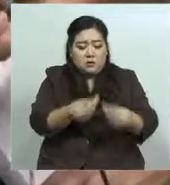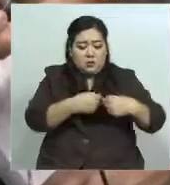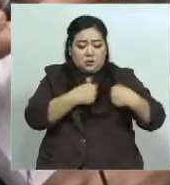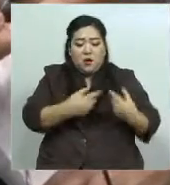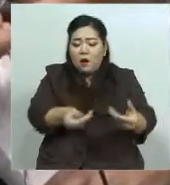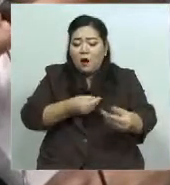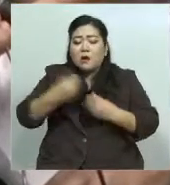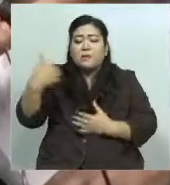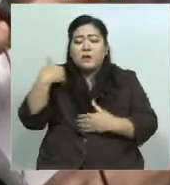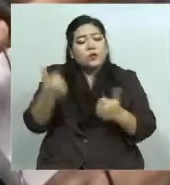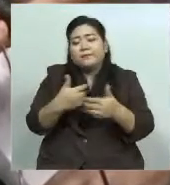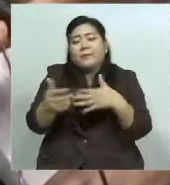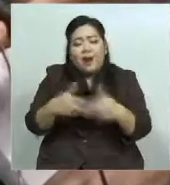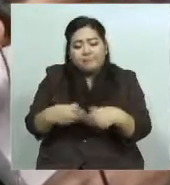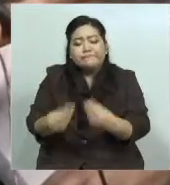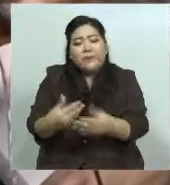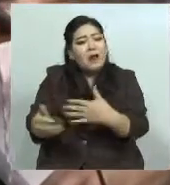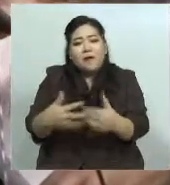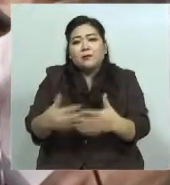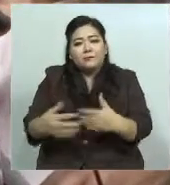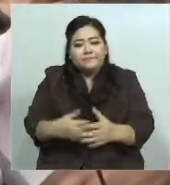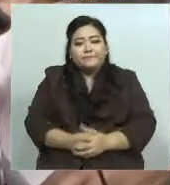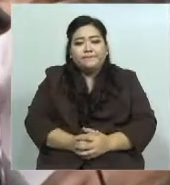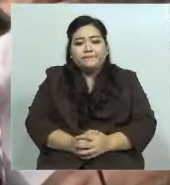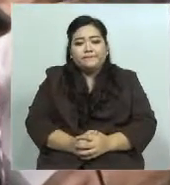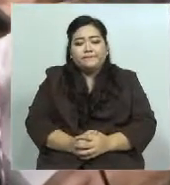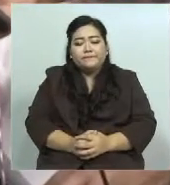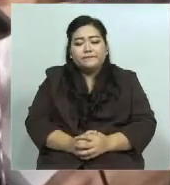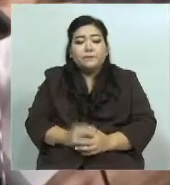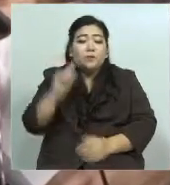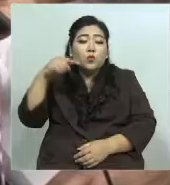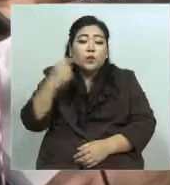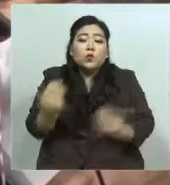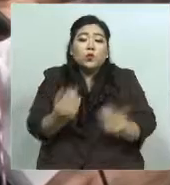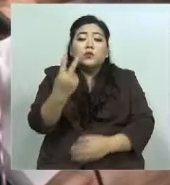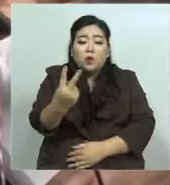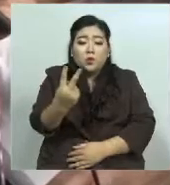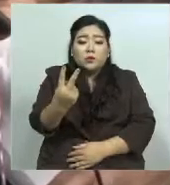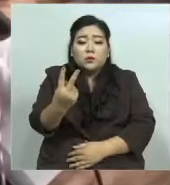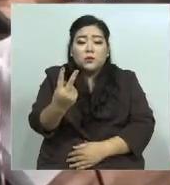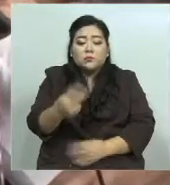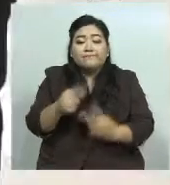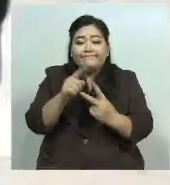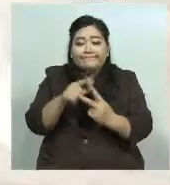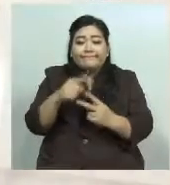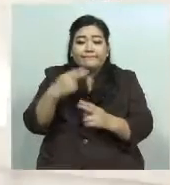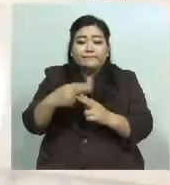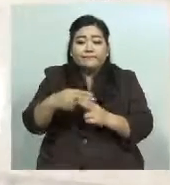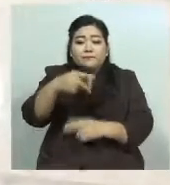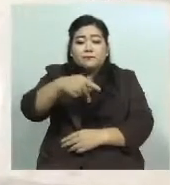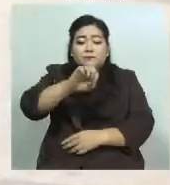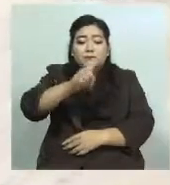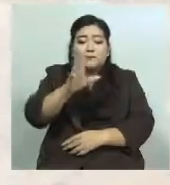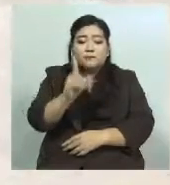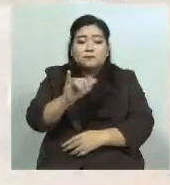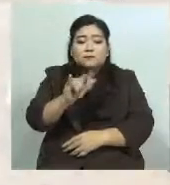กฝ่ายตอนนี้ให้อภัยไปหมดแล้วค่ะขณะที่ลูกสาวทั้ง2 คนนะคะก็คือเด็กหญิงพิชยาภ